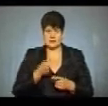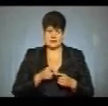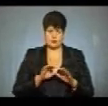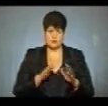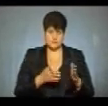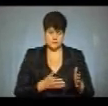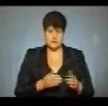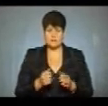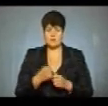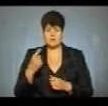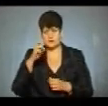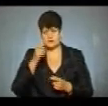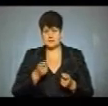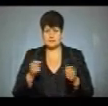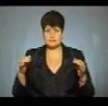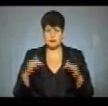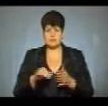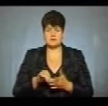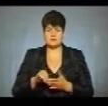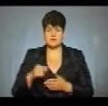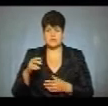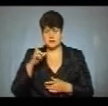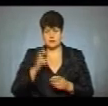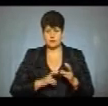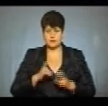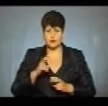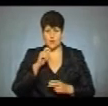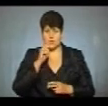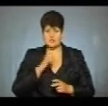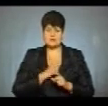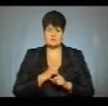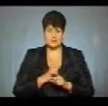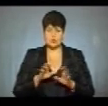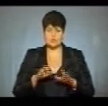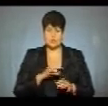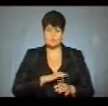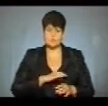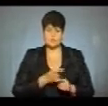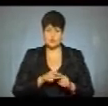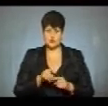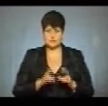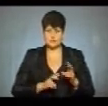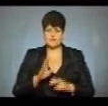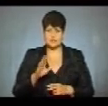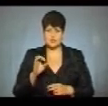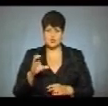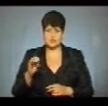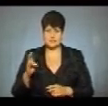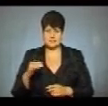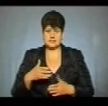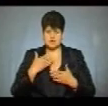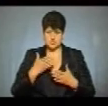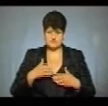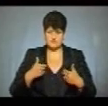Під облдержадміністрацією також зібралися представники державного підприємства «Укрспирт». Голова профспілки цього підприємства Віталій Сосницький зачитав